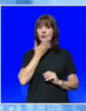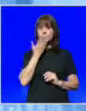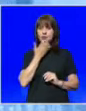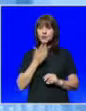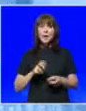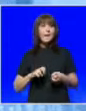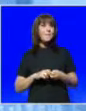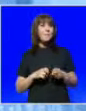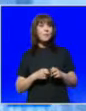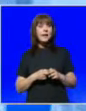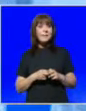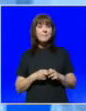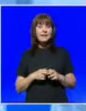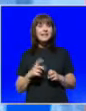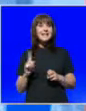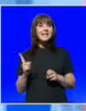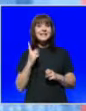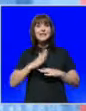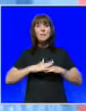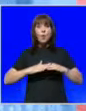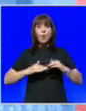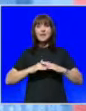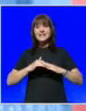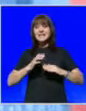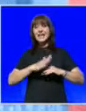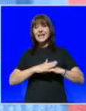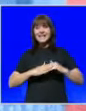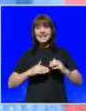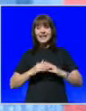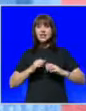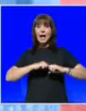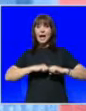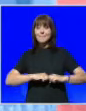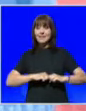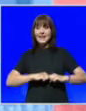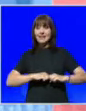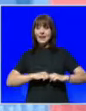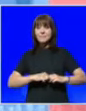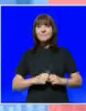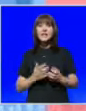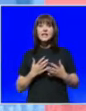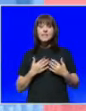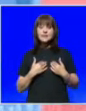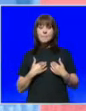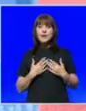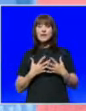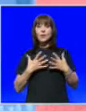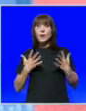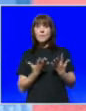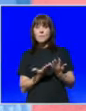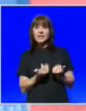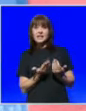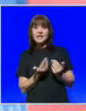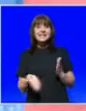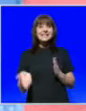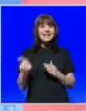само изграждането на образователната среда, STEM център или STEM кабинет. За мен много голямото предизвикателство ще бъде след